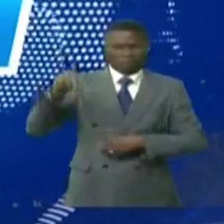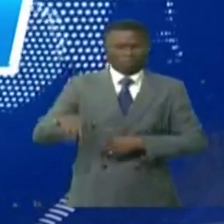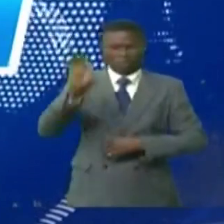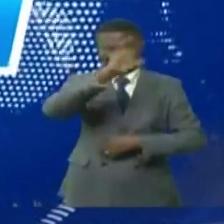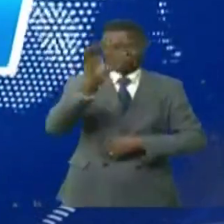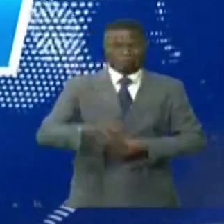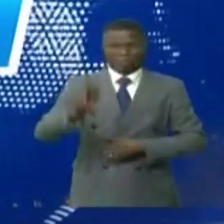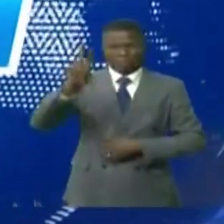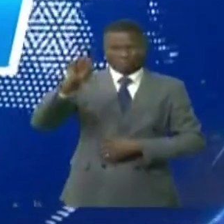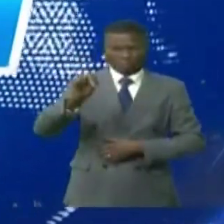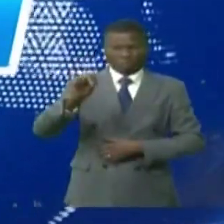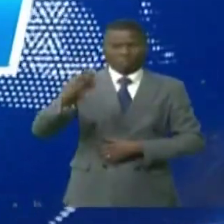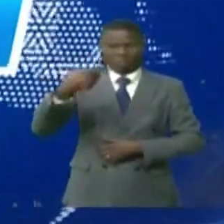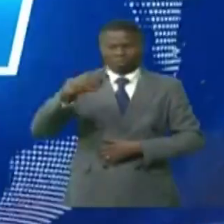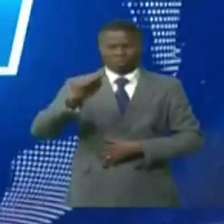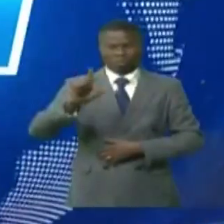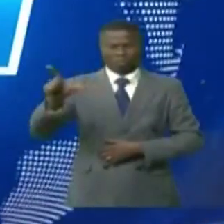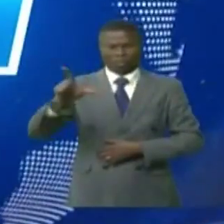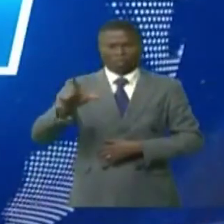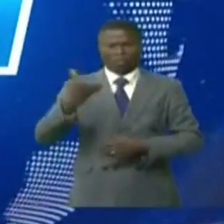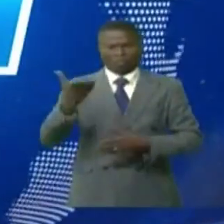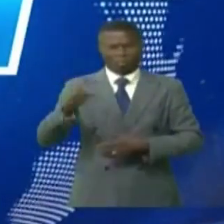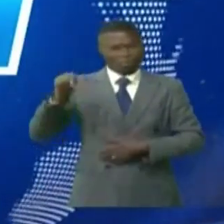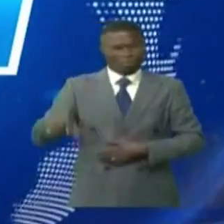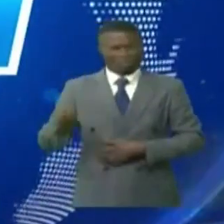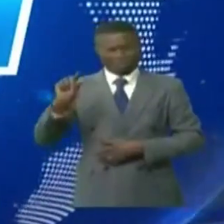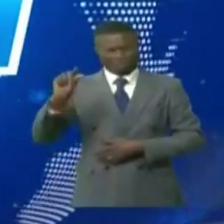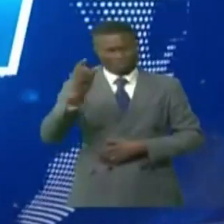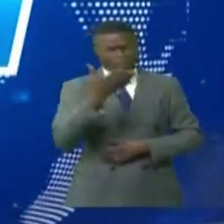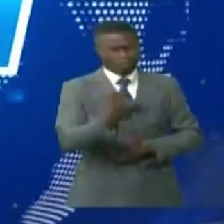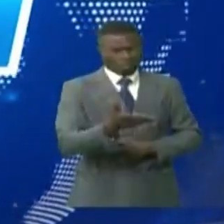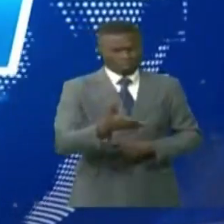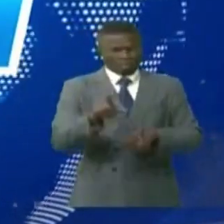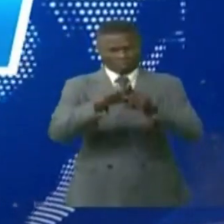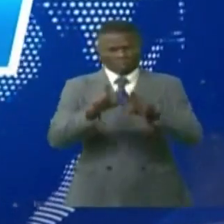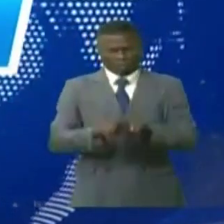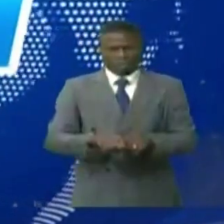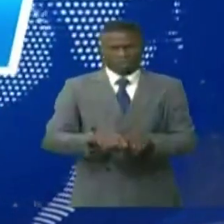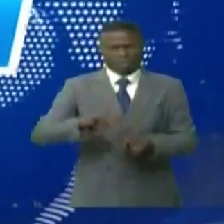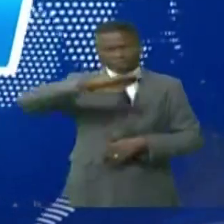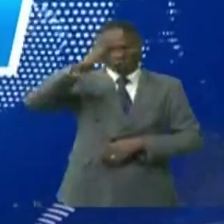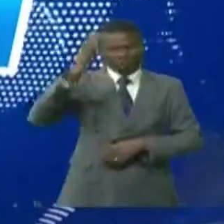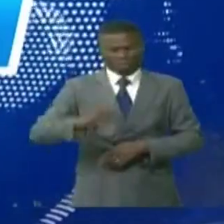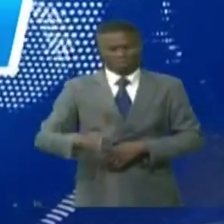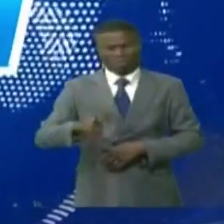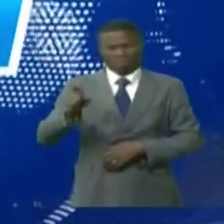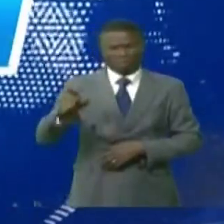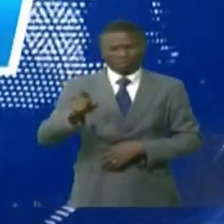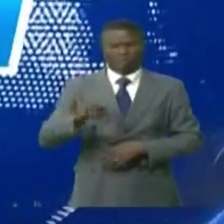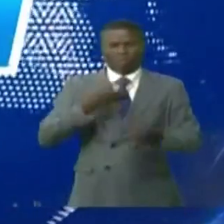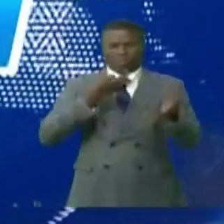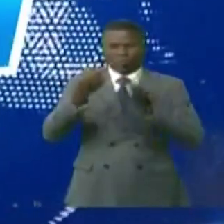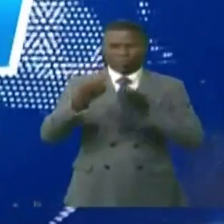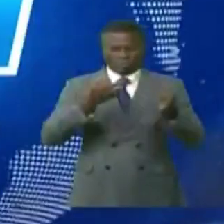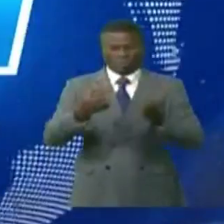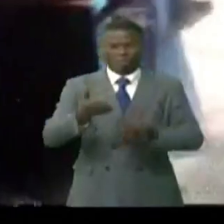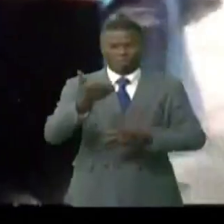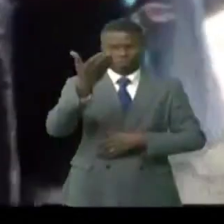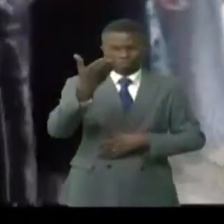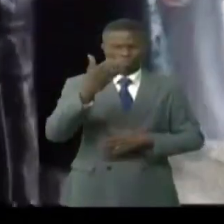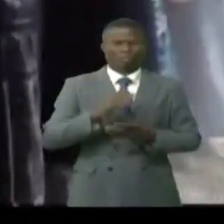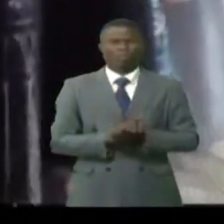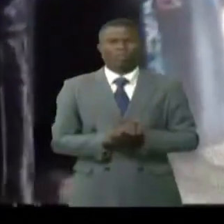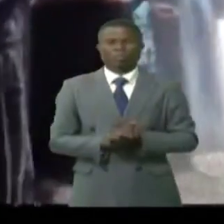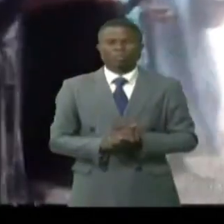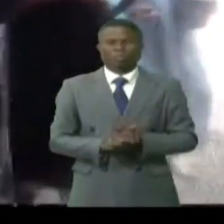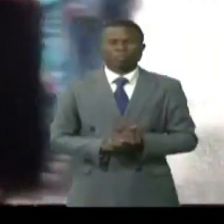commune de Ngalema, à savoir Sangamamba, Mboadi, Masisi et Ngomba Kikusa. Un commentaire de José Baïtouabo.